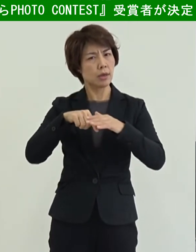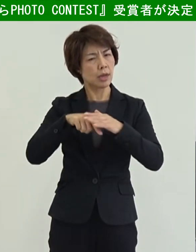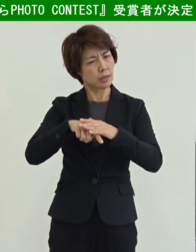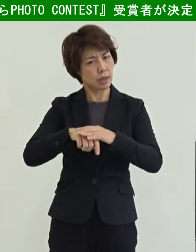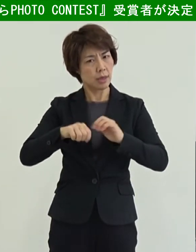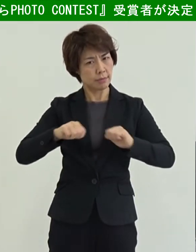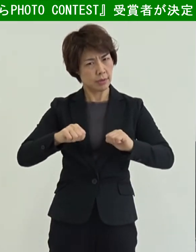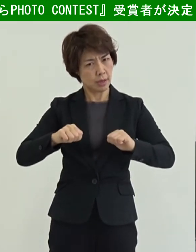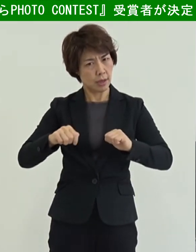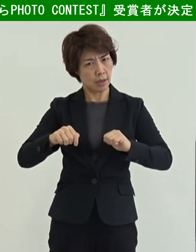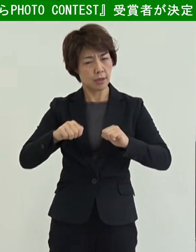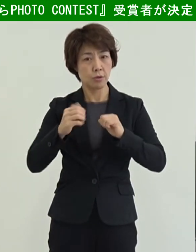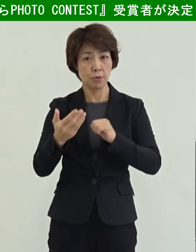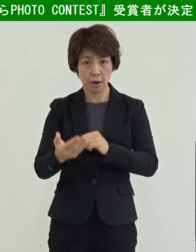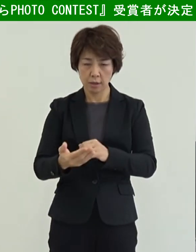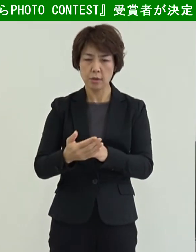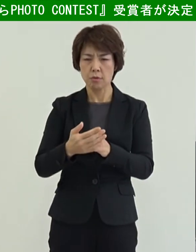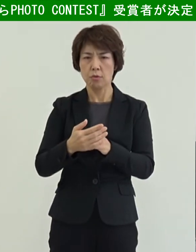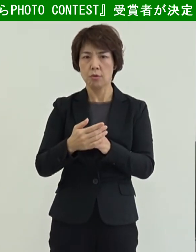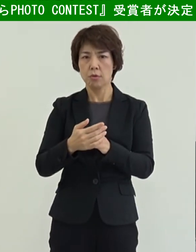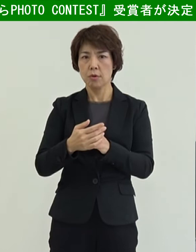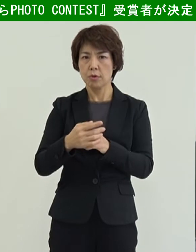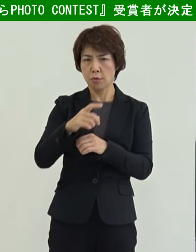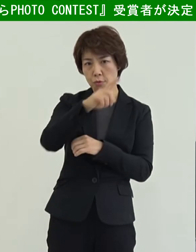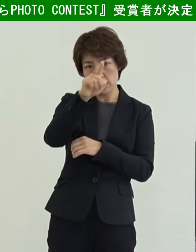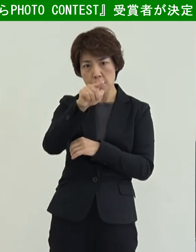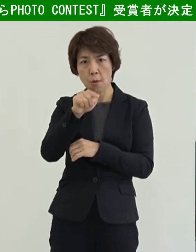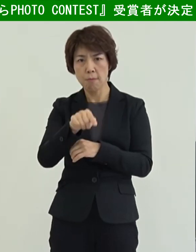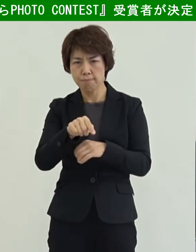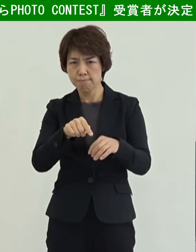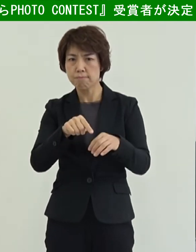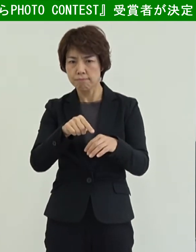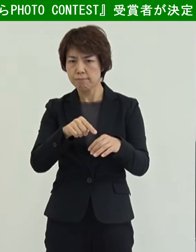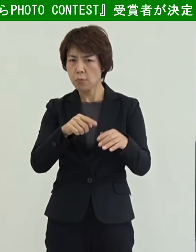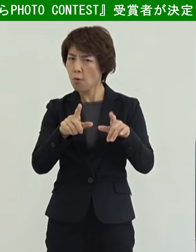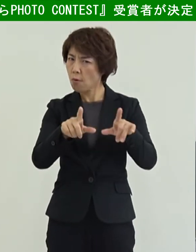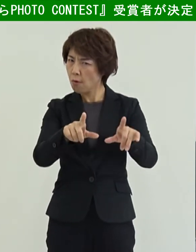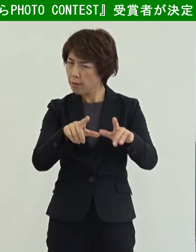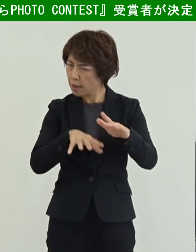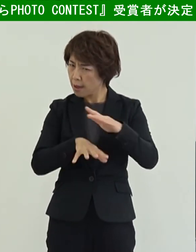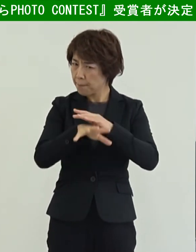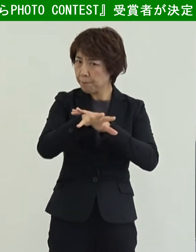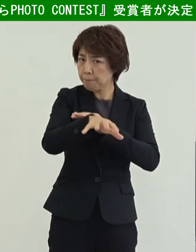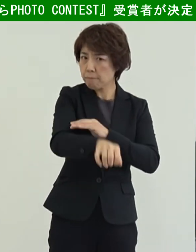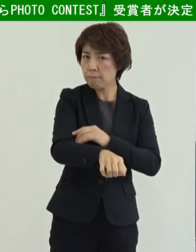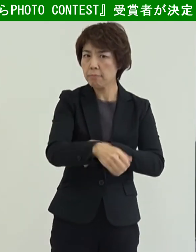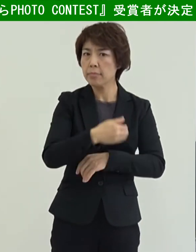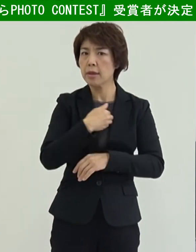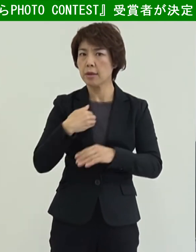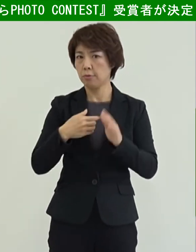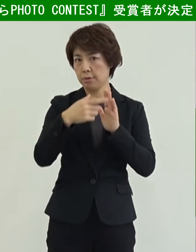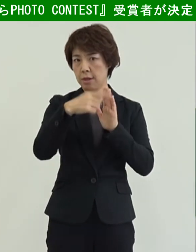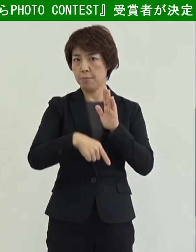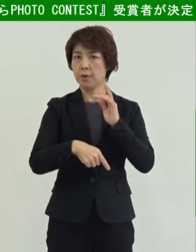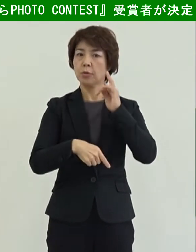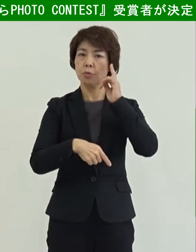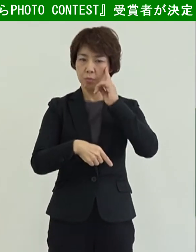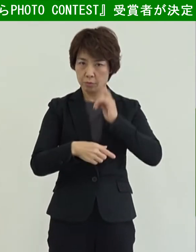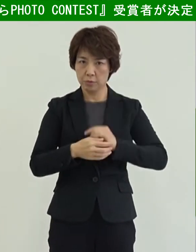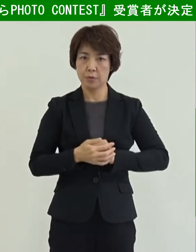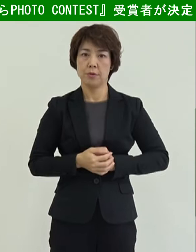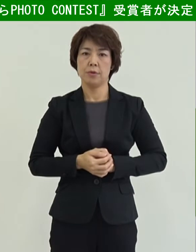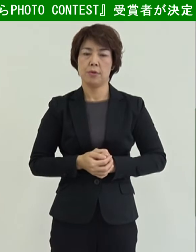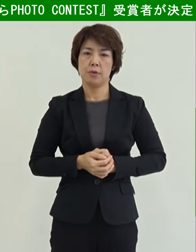今根本的なあの疑問木までたどり着くようなあのテーマだと思っております